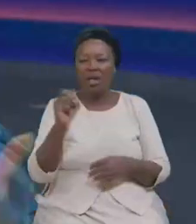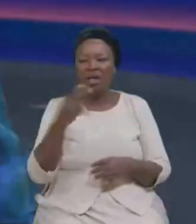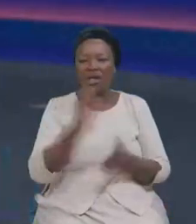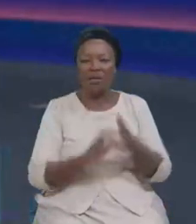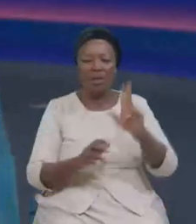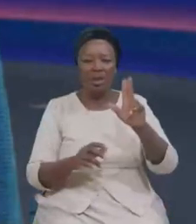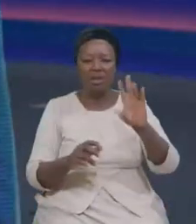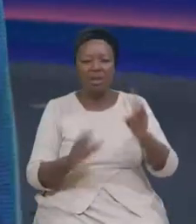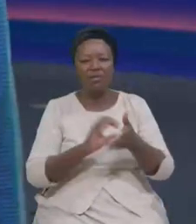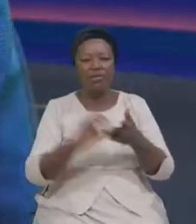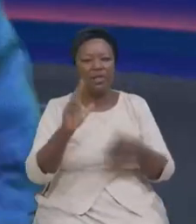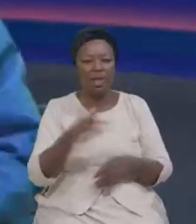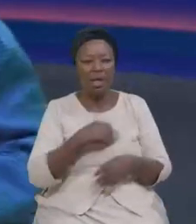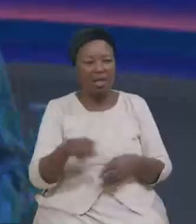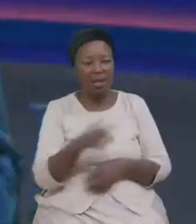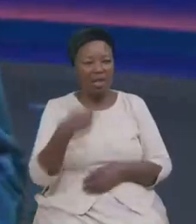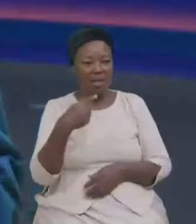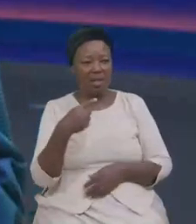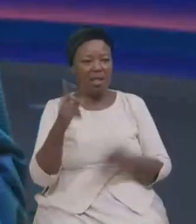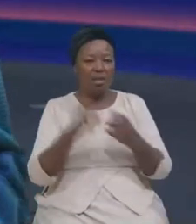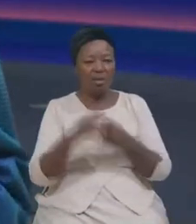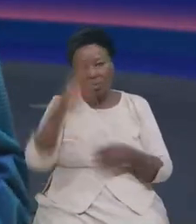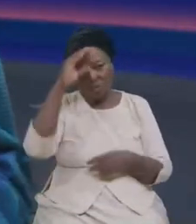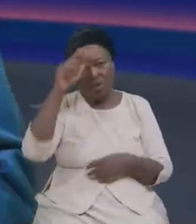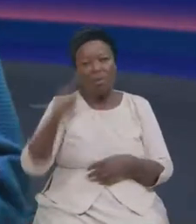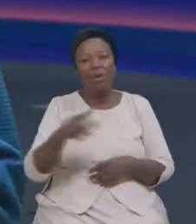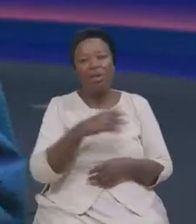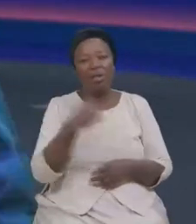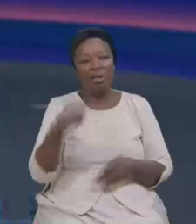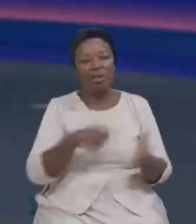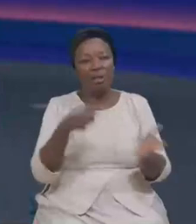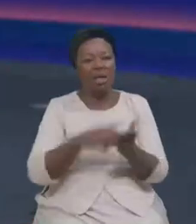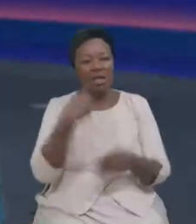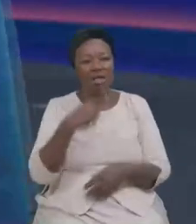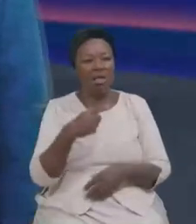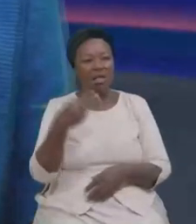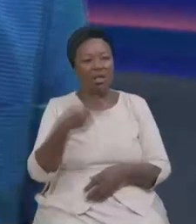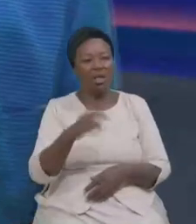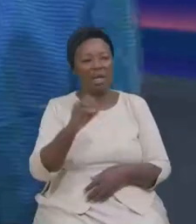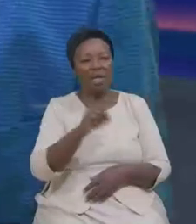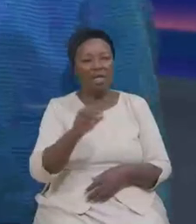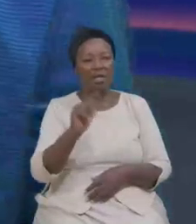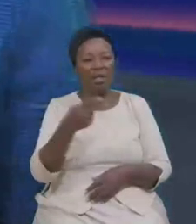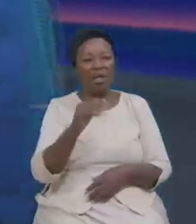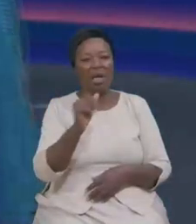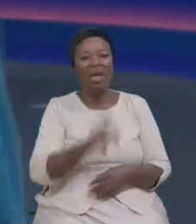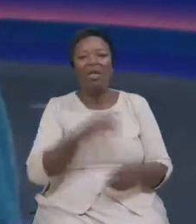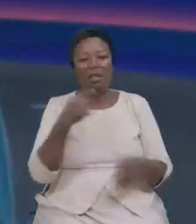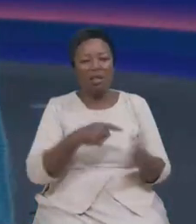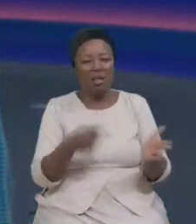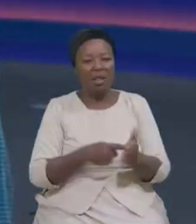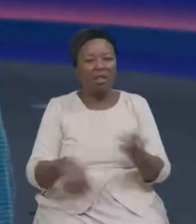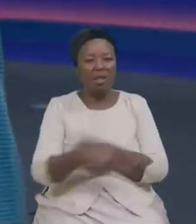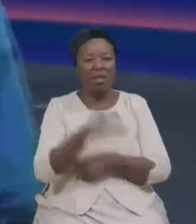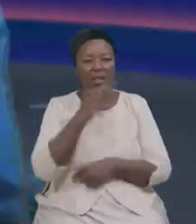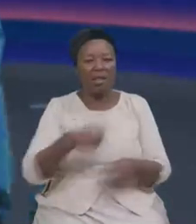Et il lui dit, ainsi parle Ézéchias, ce jour est un jour d'angoisse. Vous